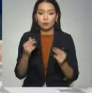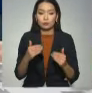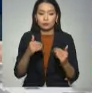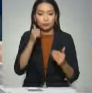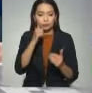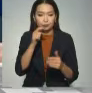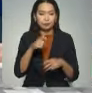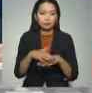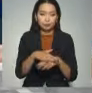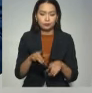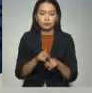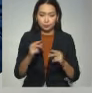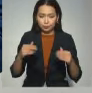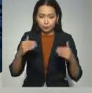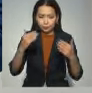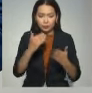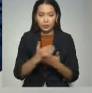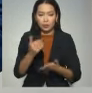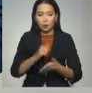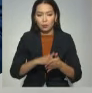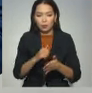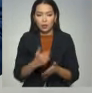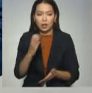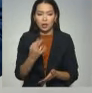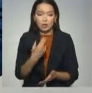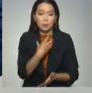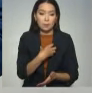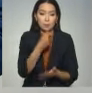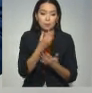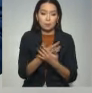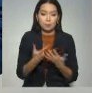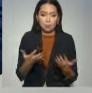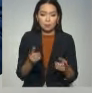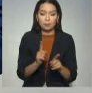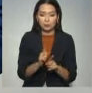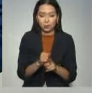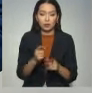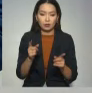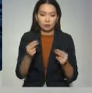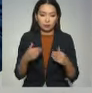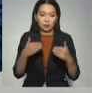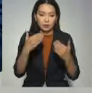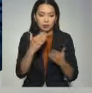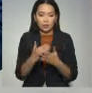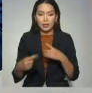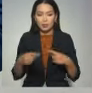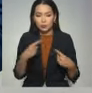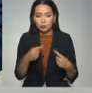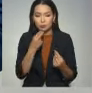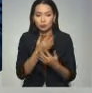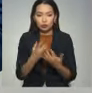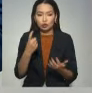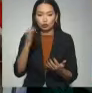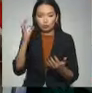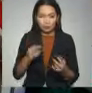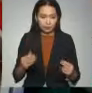ертегінің батырларындай айсана өсіп барады. Осының салдарынан әлеуметтік маңызы бар тауар атаулы түгел қымбаттап жатыр. Тіпті кейбір өнімнің бағасы